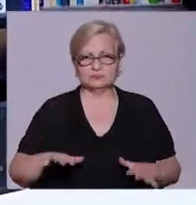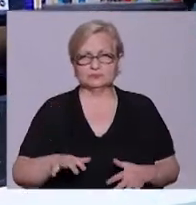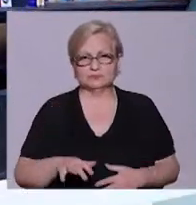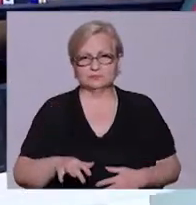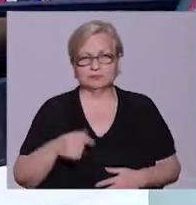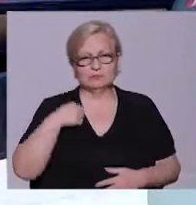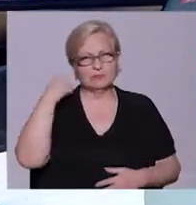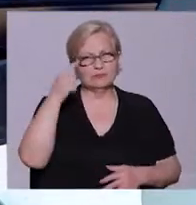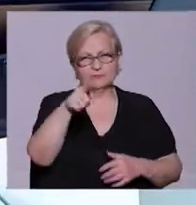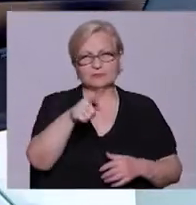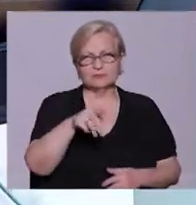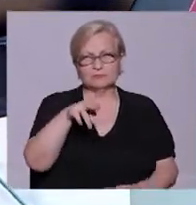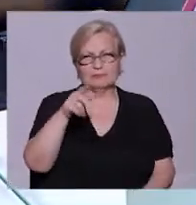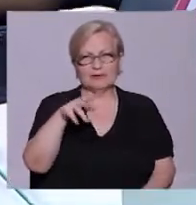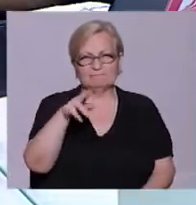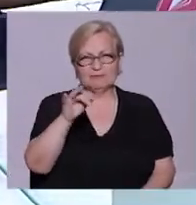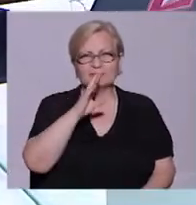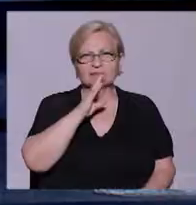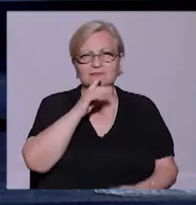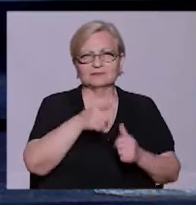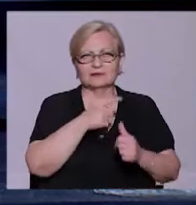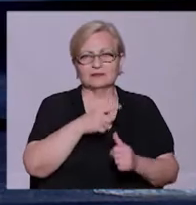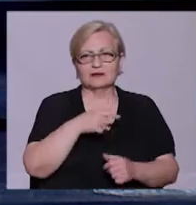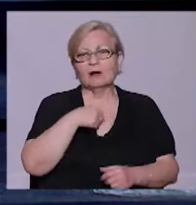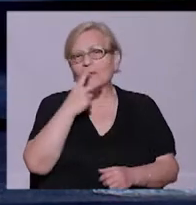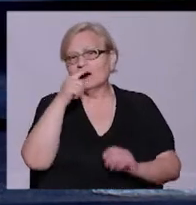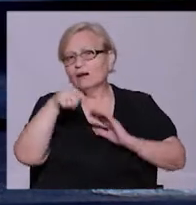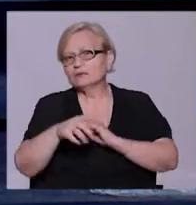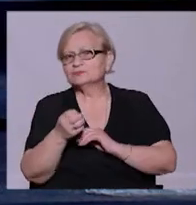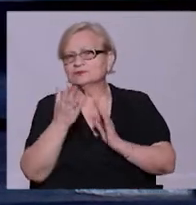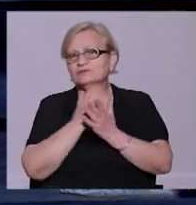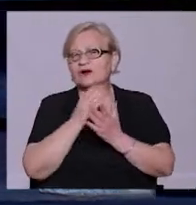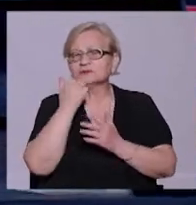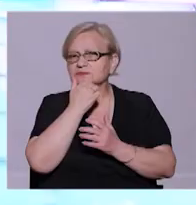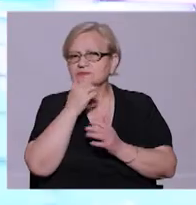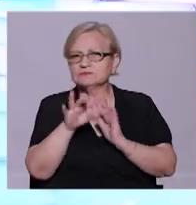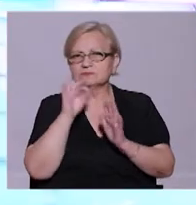მე მგონი პეპი უნდა იყოს. იქ კიდე რაღაც ნივთები დევს. მოდი ამოვიღებ და ნახავ.